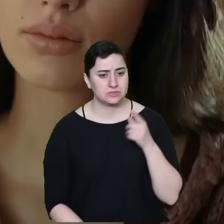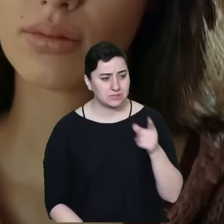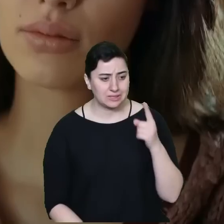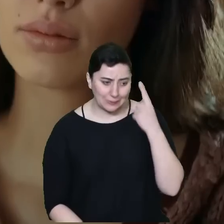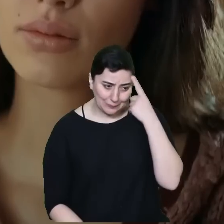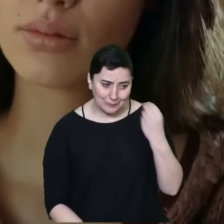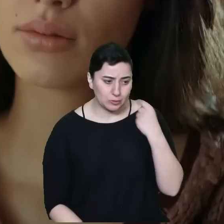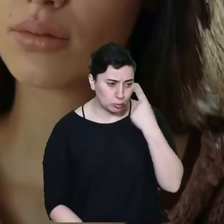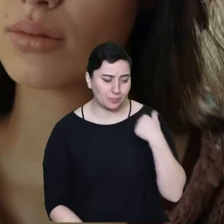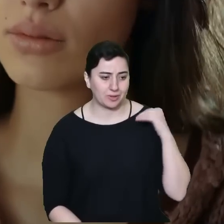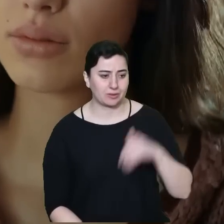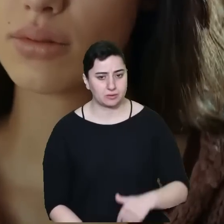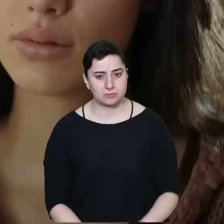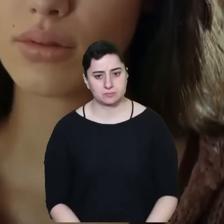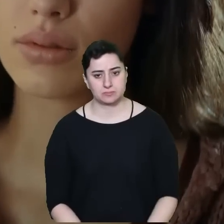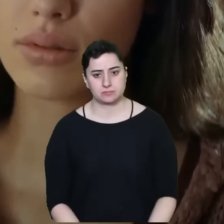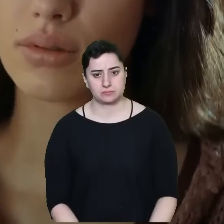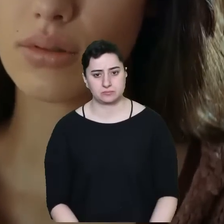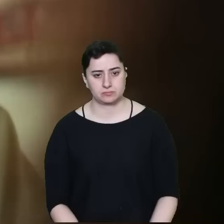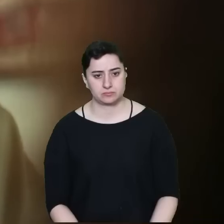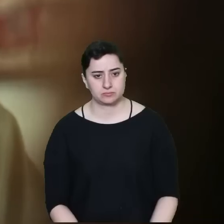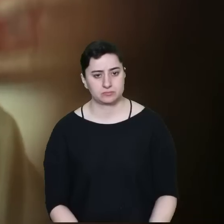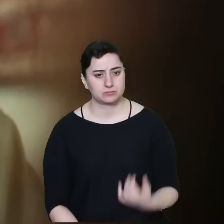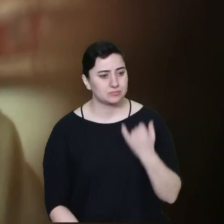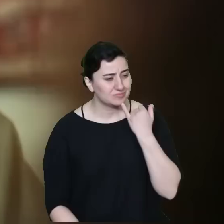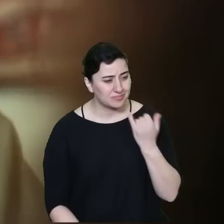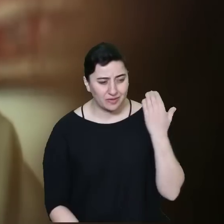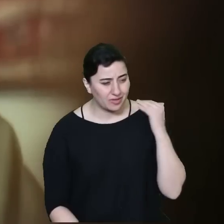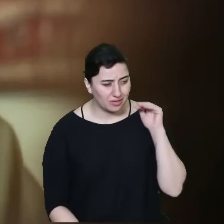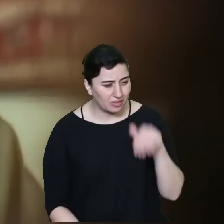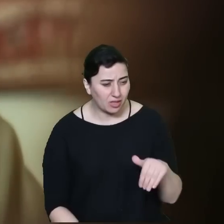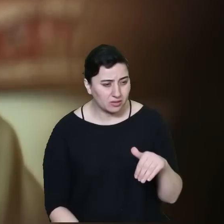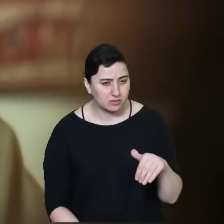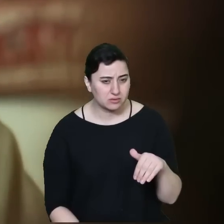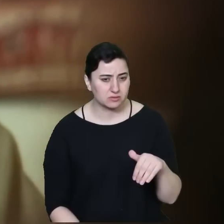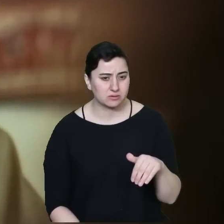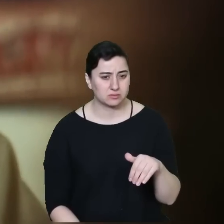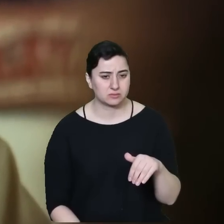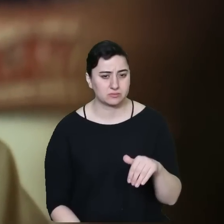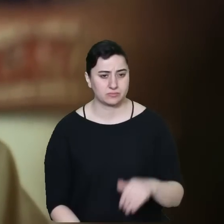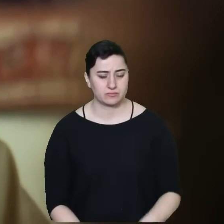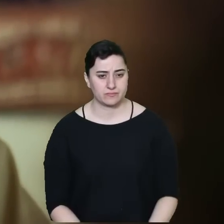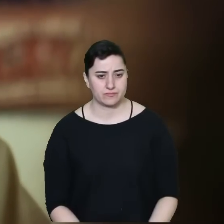seni uyarmaya geldim. Sana ziyarete geldiğimizde